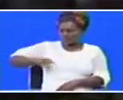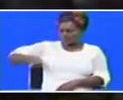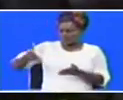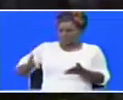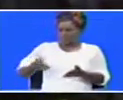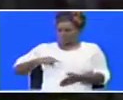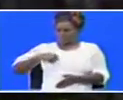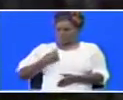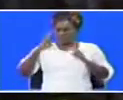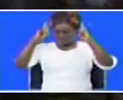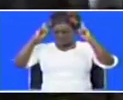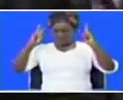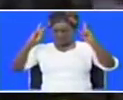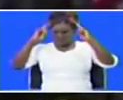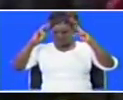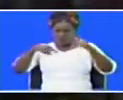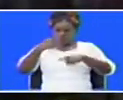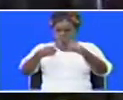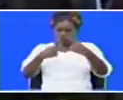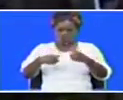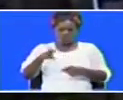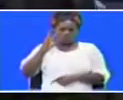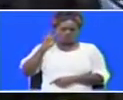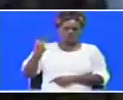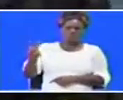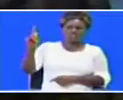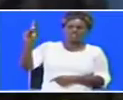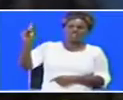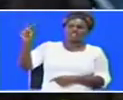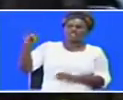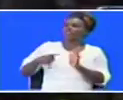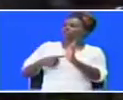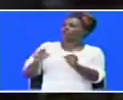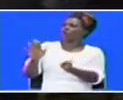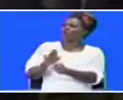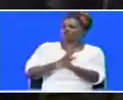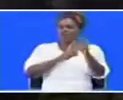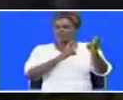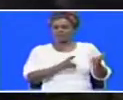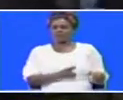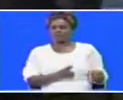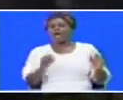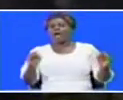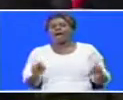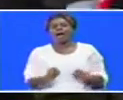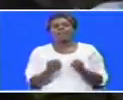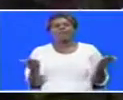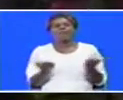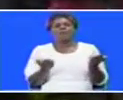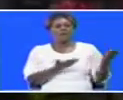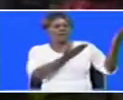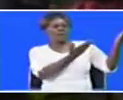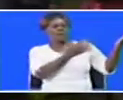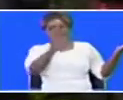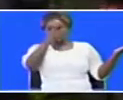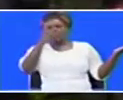hii. Mimi ni Mashirima Kapombe, endelea kutegea KTN News ili tuweze kukupatia taarifa kamili kuhusiana na yanayojiri hapa katika kaunti ya